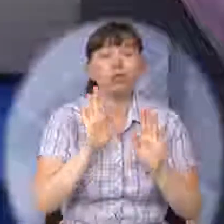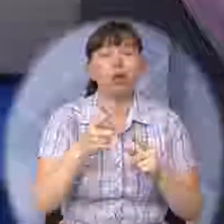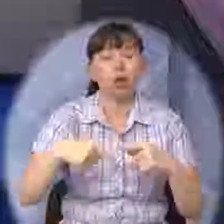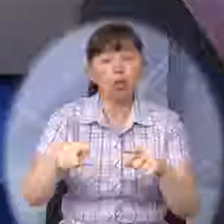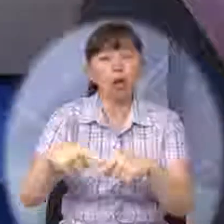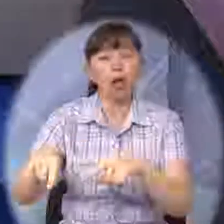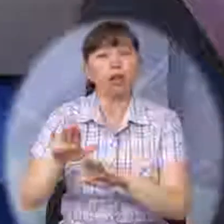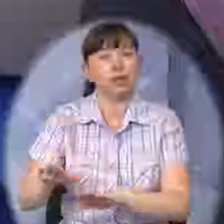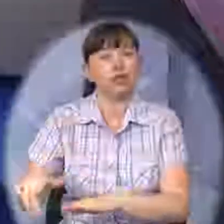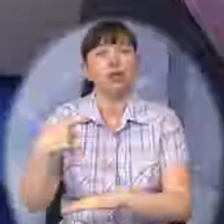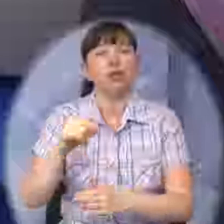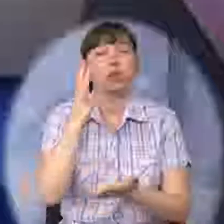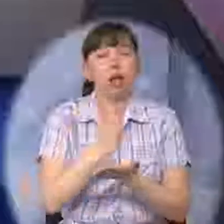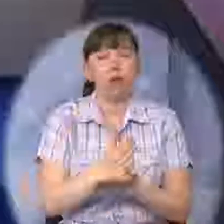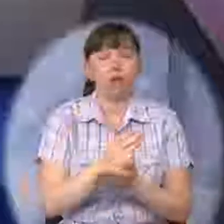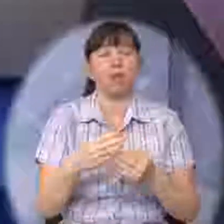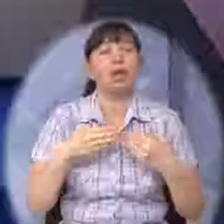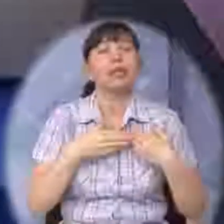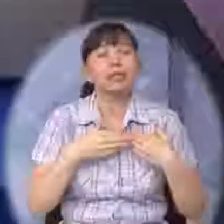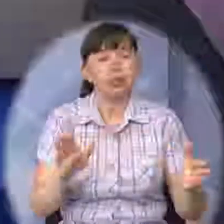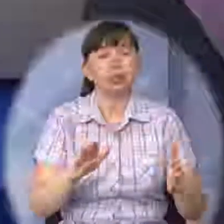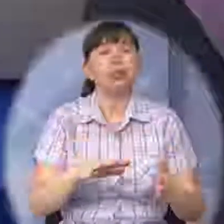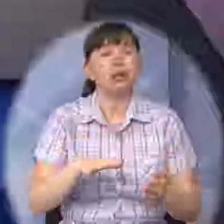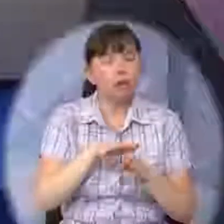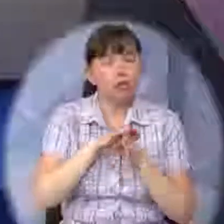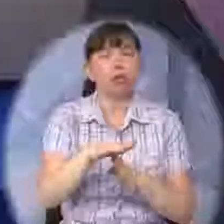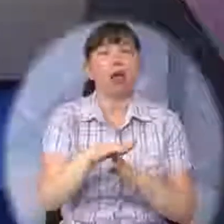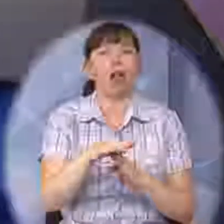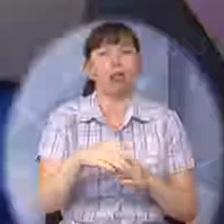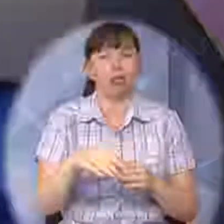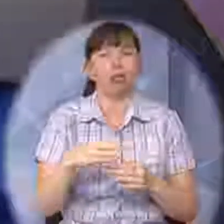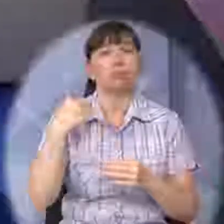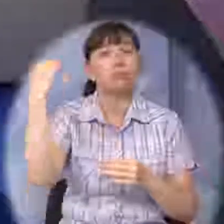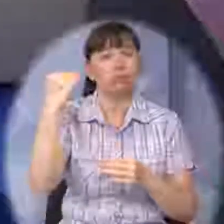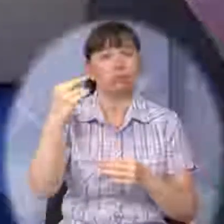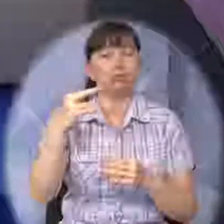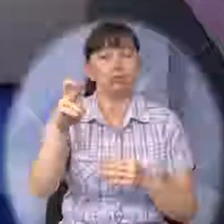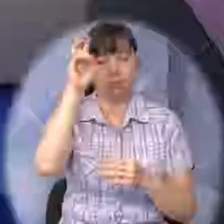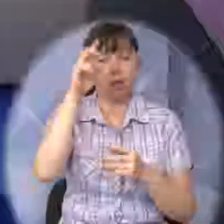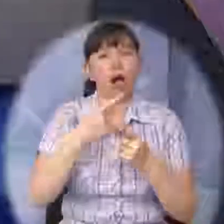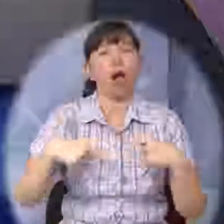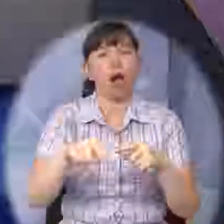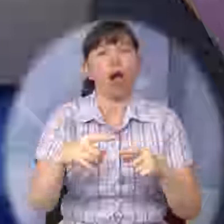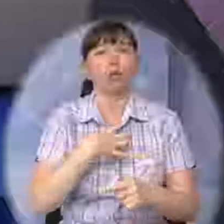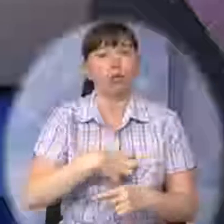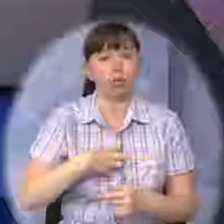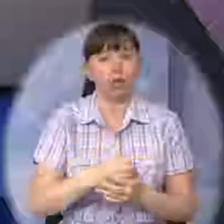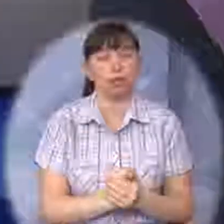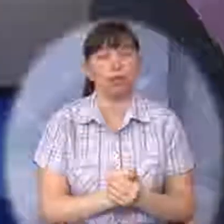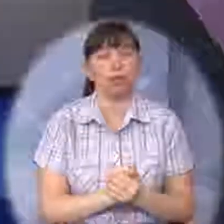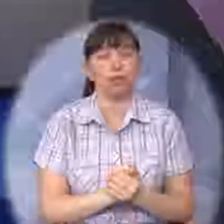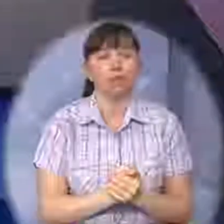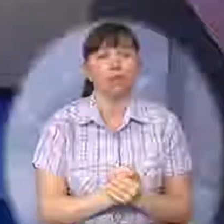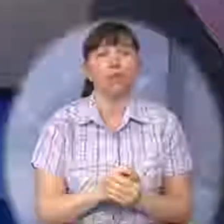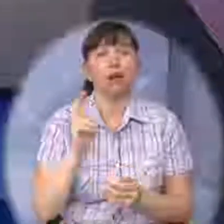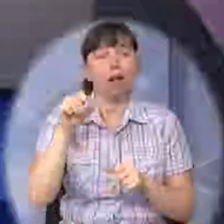în localitățile unde avem deschidere totală din partea autorităților, fiindcă ei vin cu un sprijin financiar. Vom reveni și la